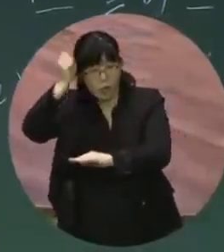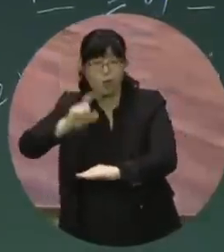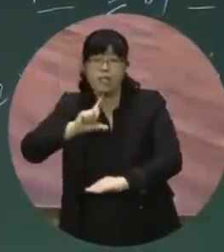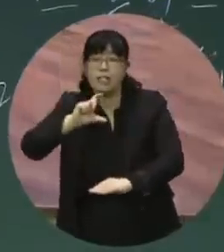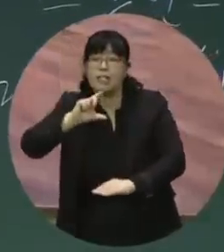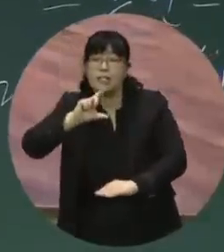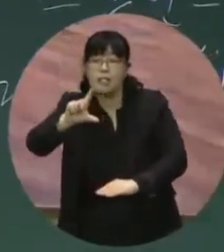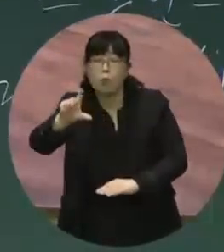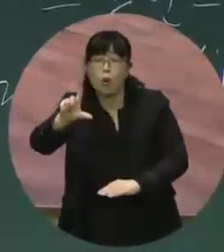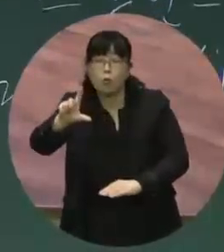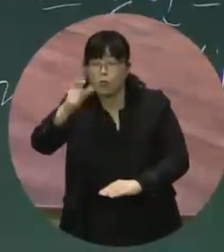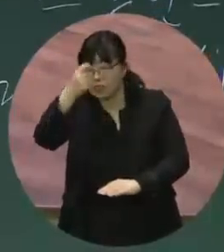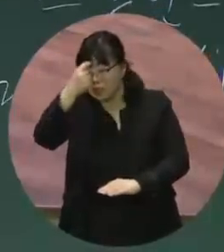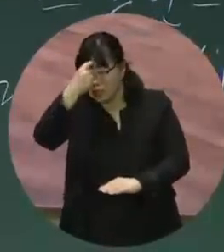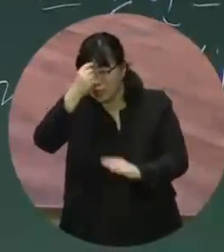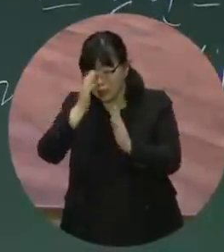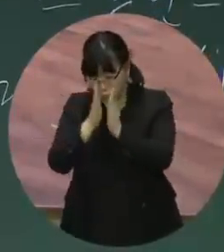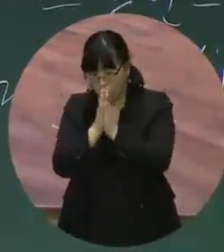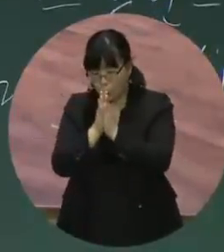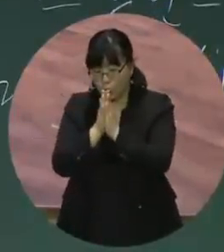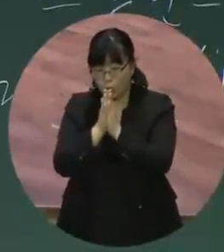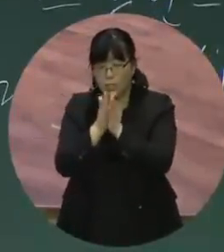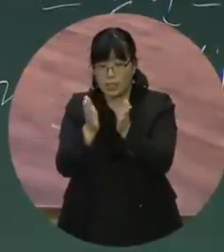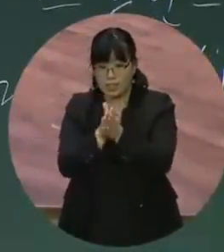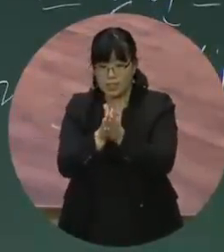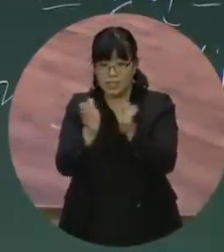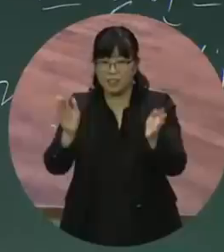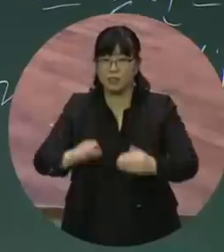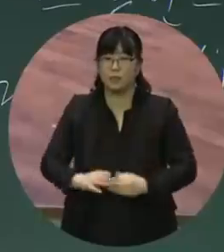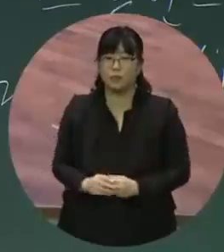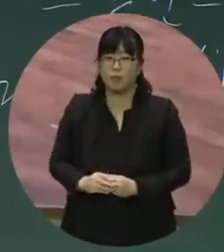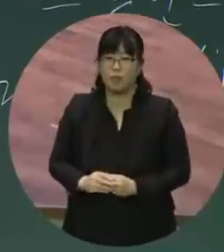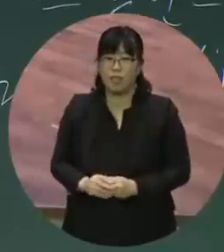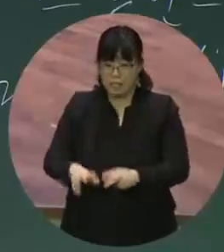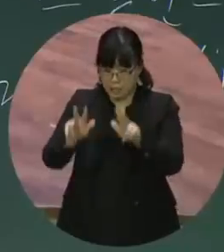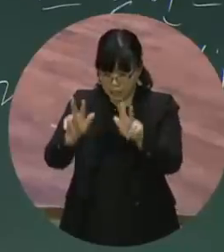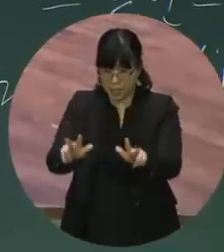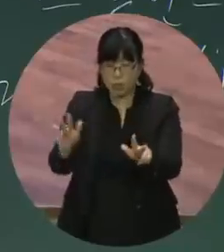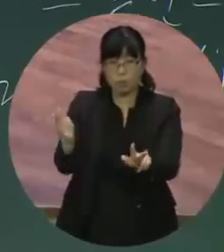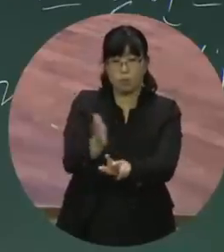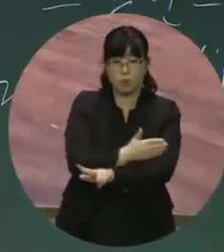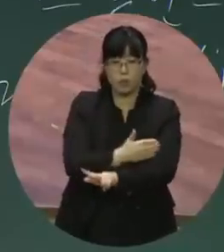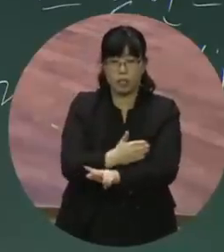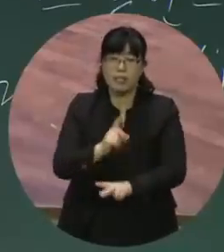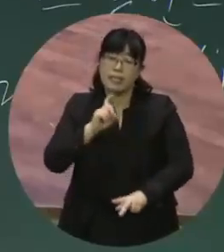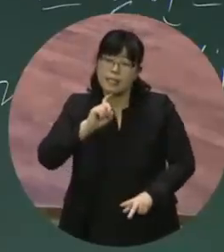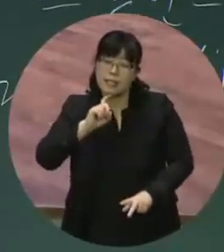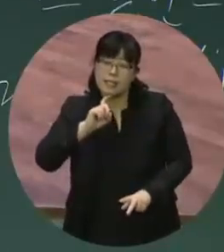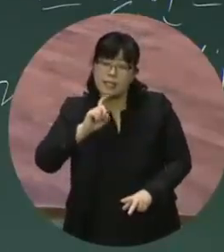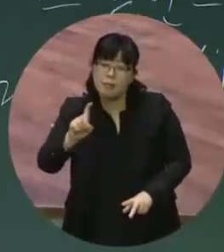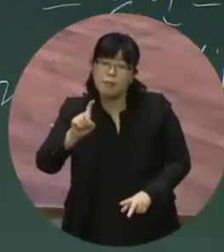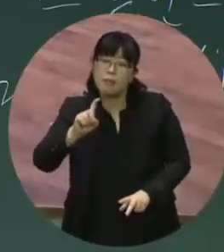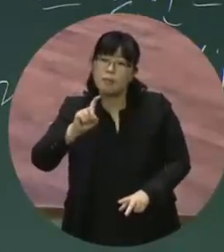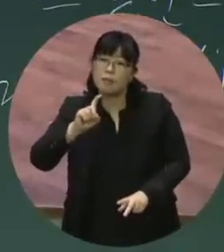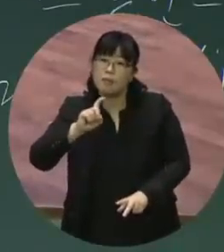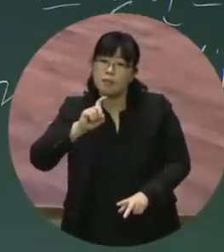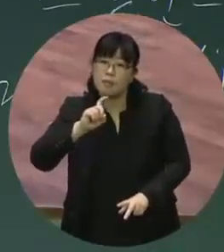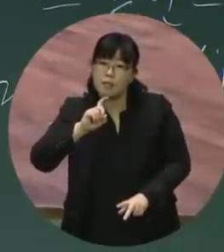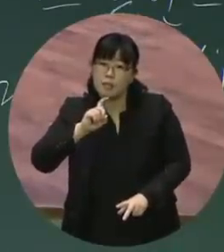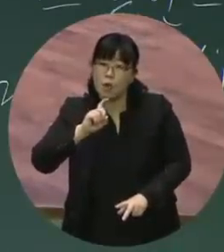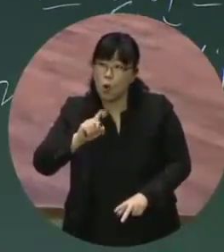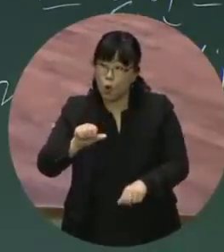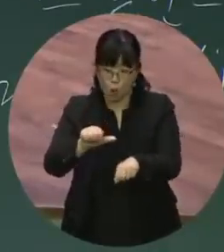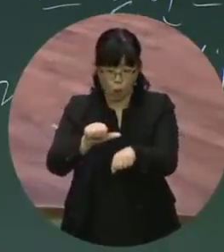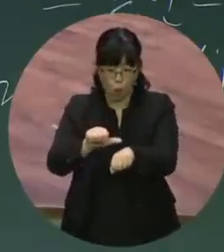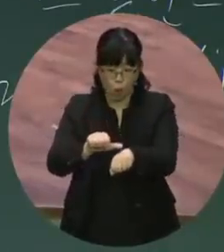반에 시작해서 6시 반에 딱 끝내줄 거니까 지금부터 여러분이 지금 딱 10분에요. 제가 5분 일찍